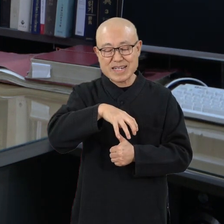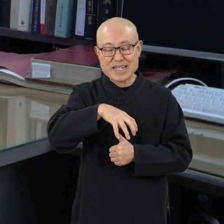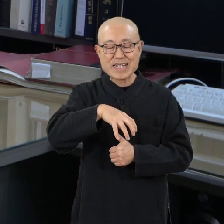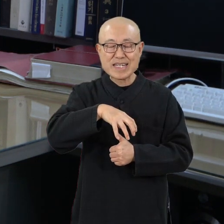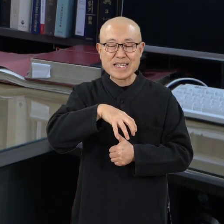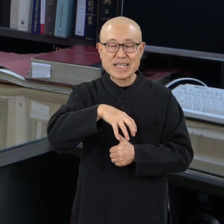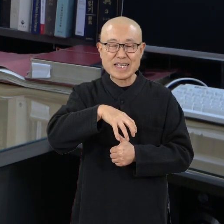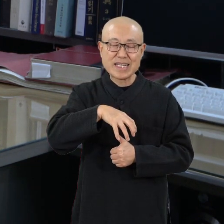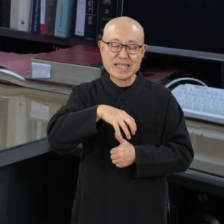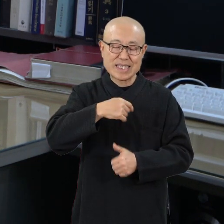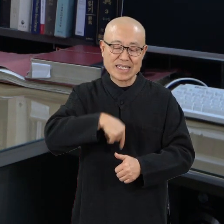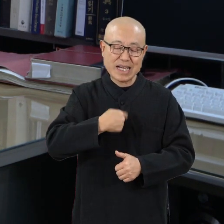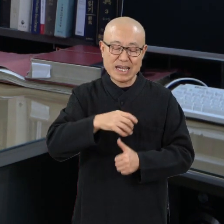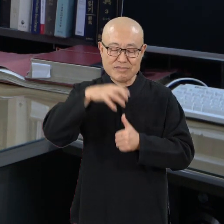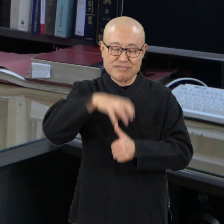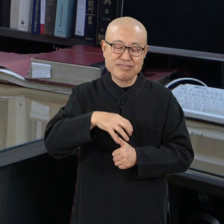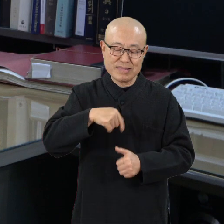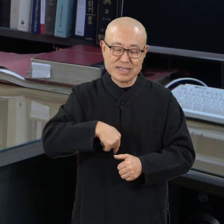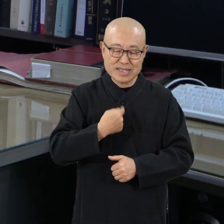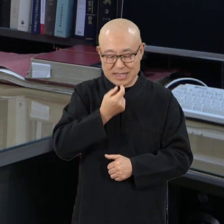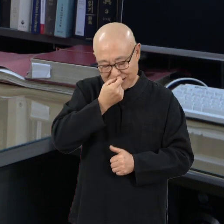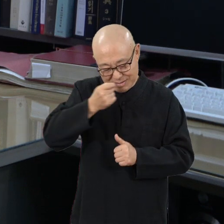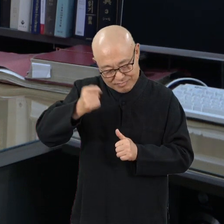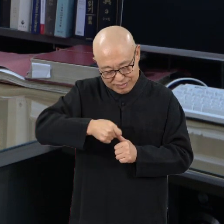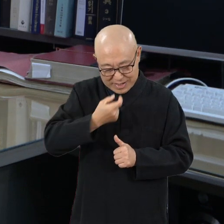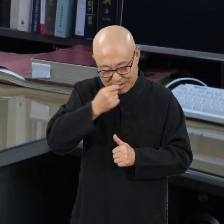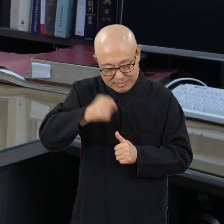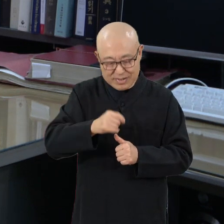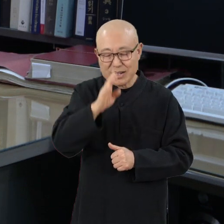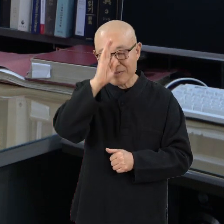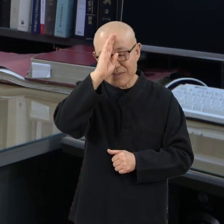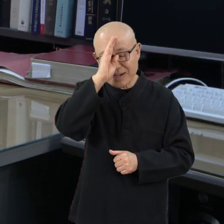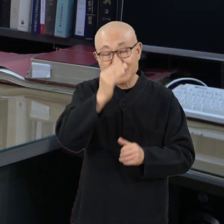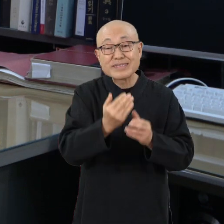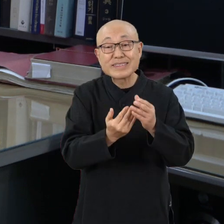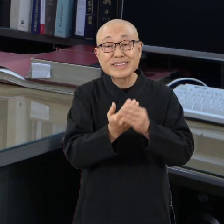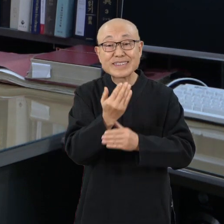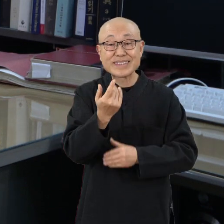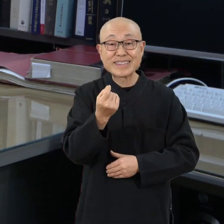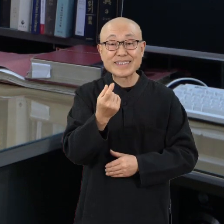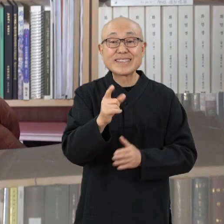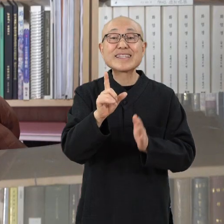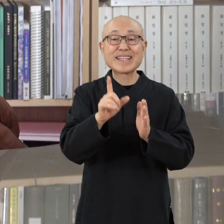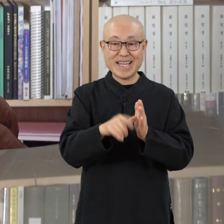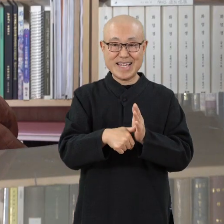있으면서 자기를 자꾸 자책하거나 그러면 병이 되시거든요.